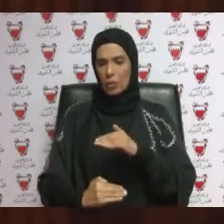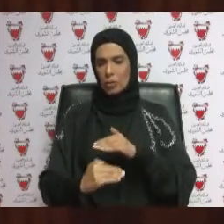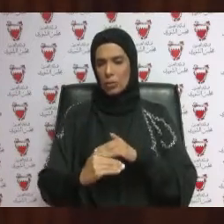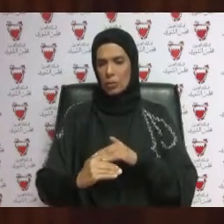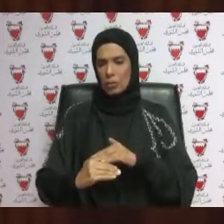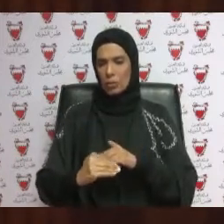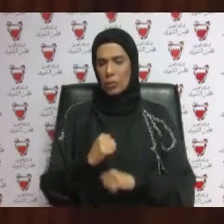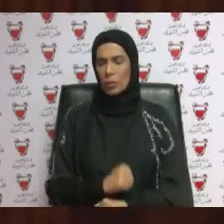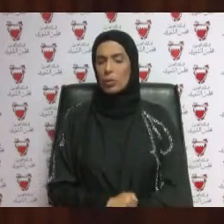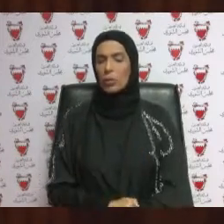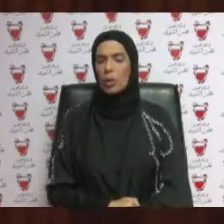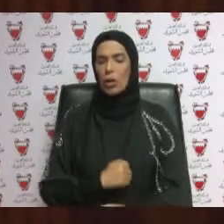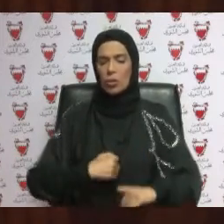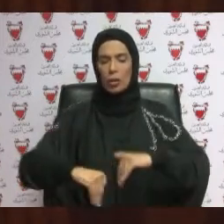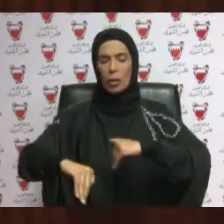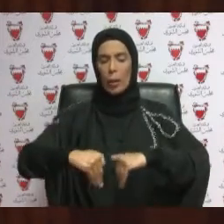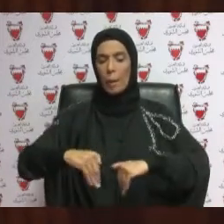الشيخ جابر الأحمر الصباح،